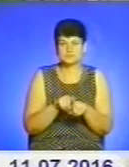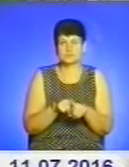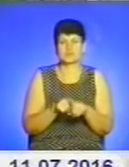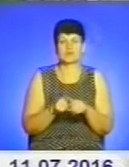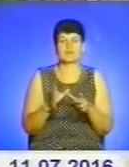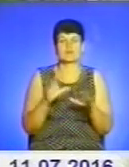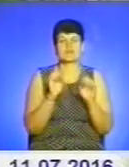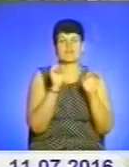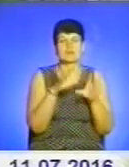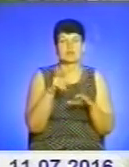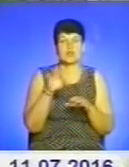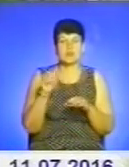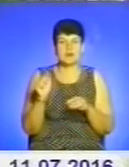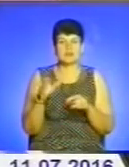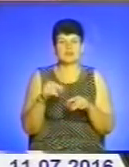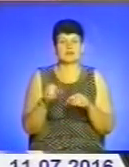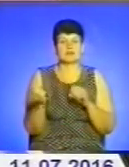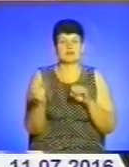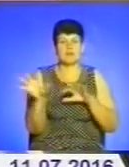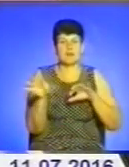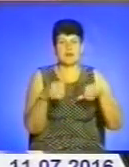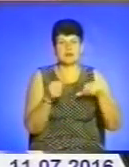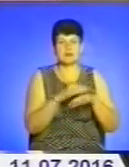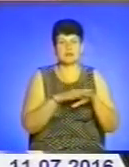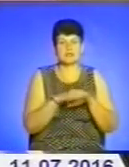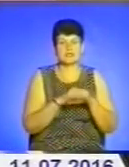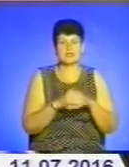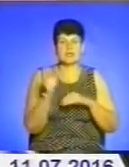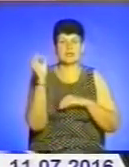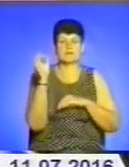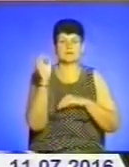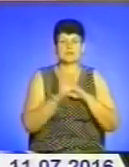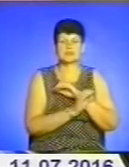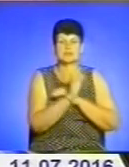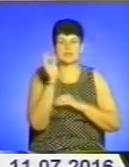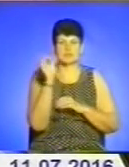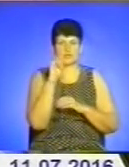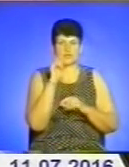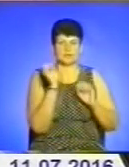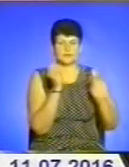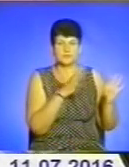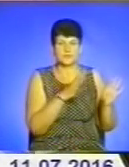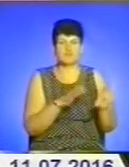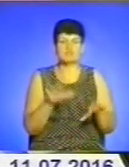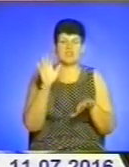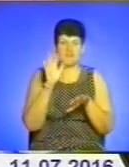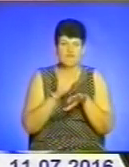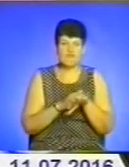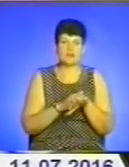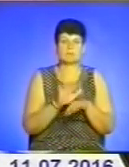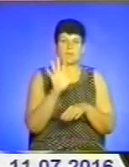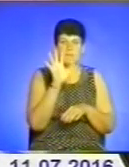решту вивозили на ринки східних областей. На сьогоднішній день розкрито 5 фактів крадіжок з